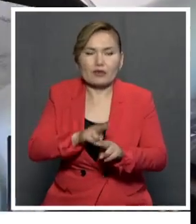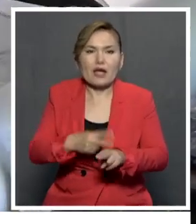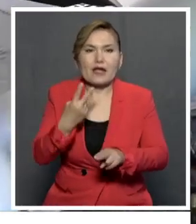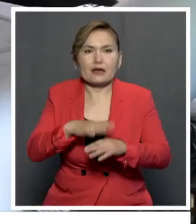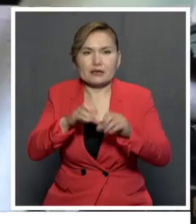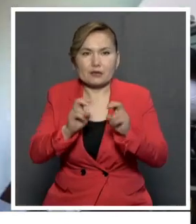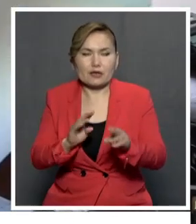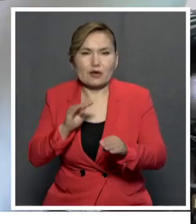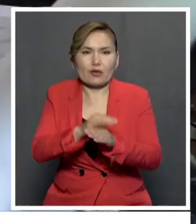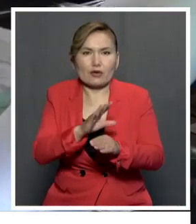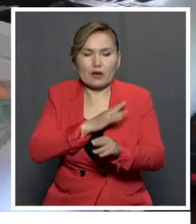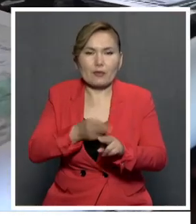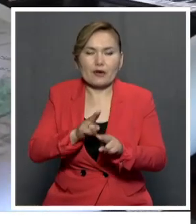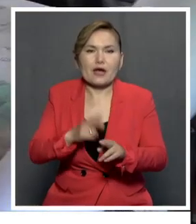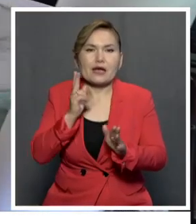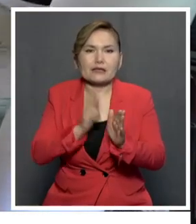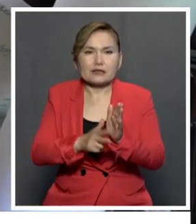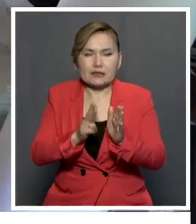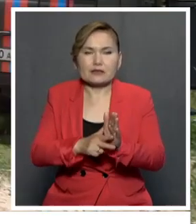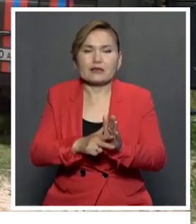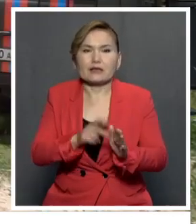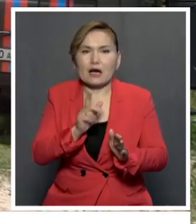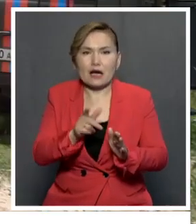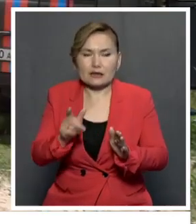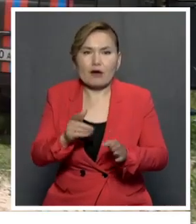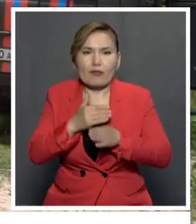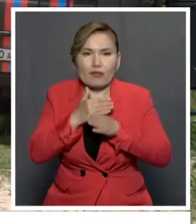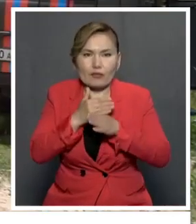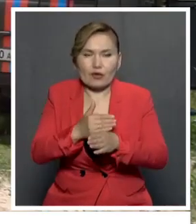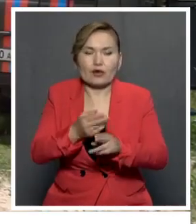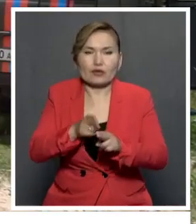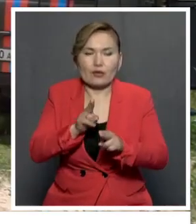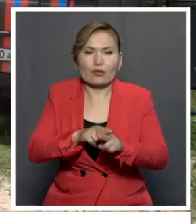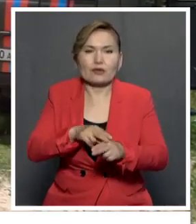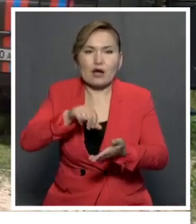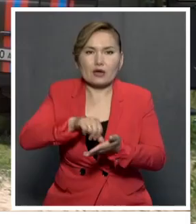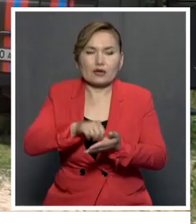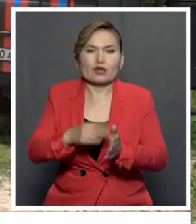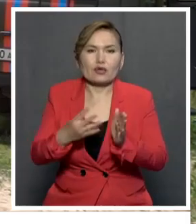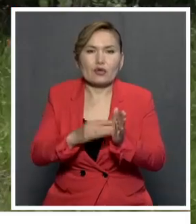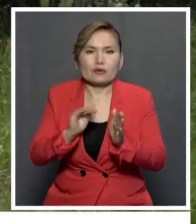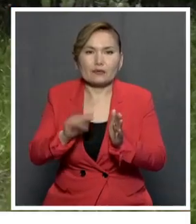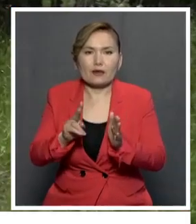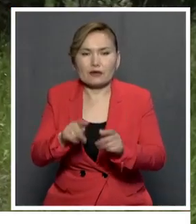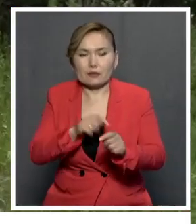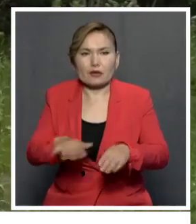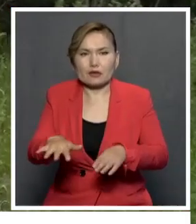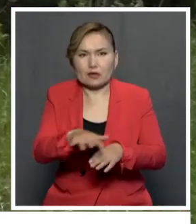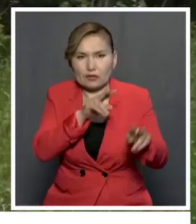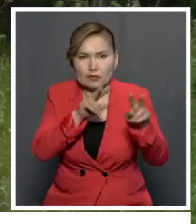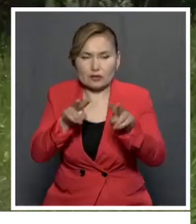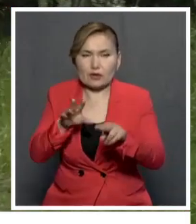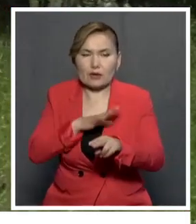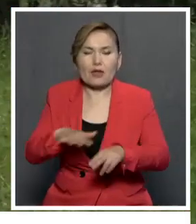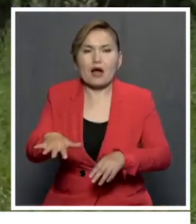қосылды. Сондай-ақ бұл іске 80-нен астам құтқарушы қосылды. Кеше олар 9000 шақырым аумақты шолып шыққан. Табиғи